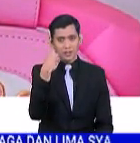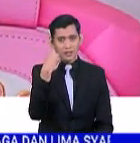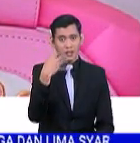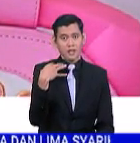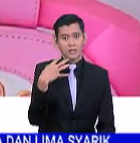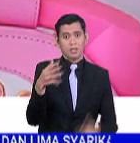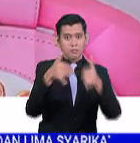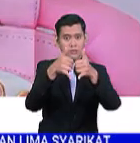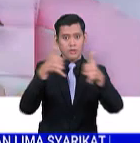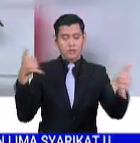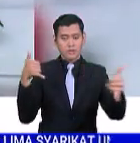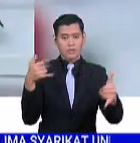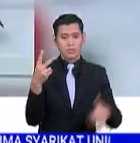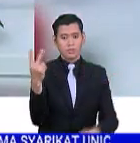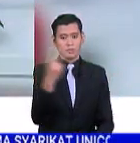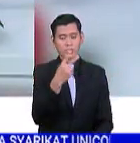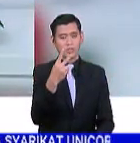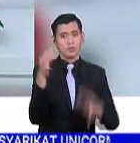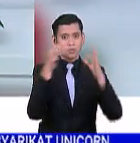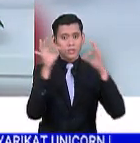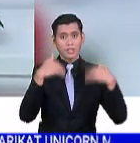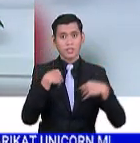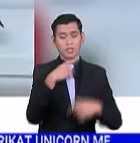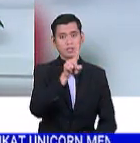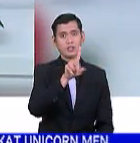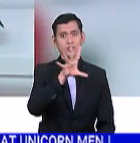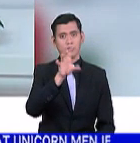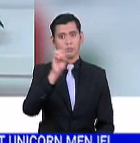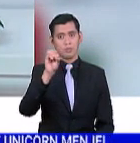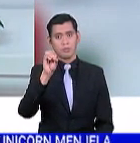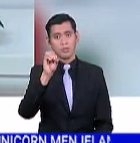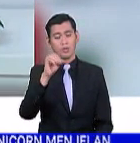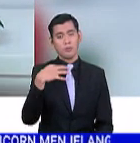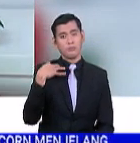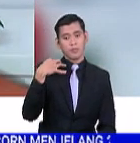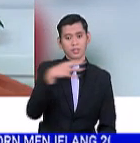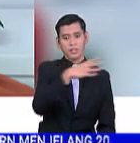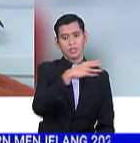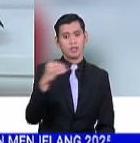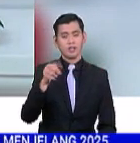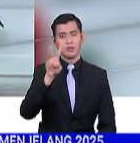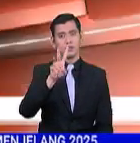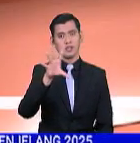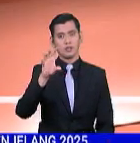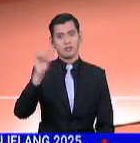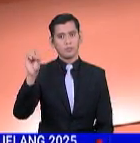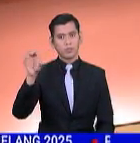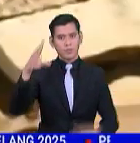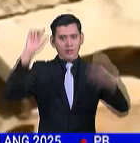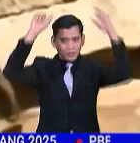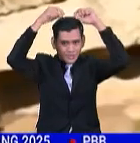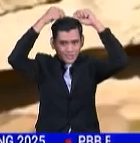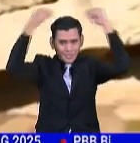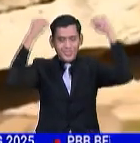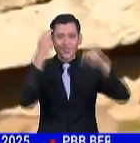kucing itu kini mempunyai lebih 150 helai pakaian dan 200 ribbon kepala yang berwarna-warni.